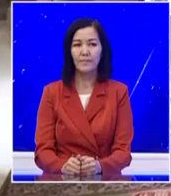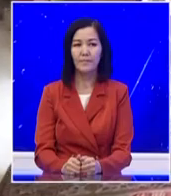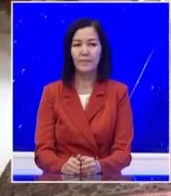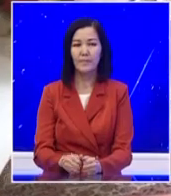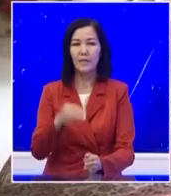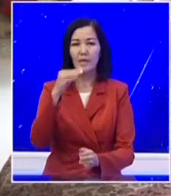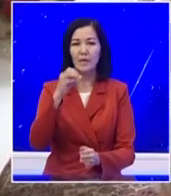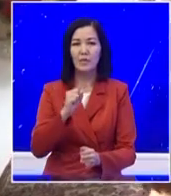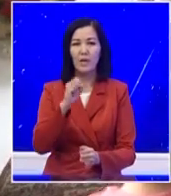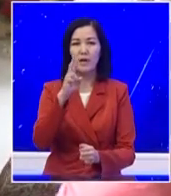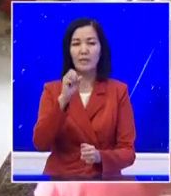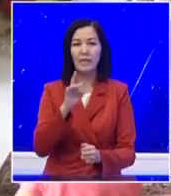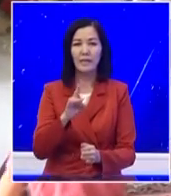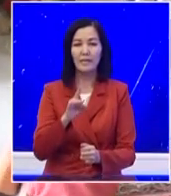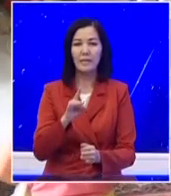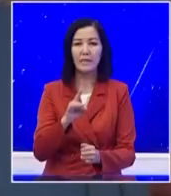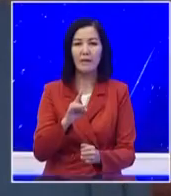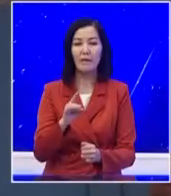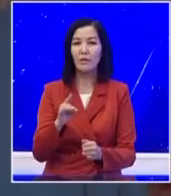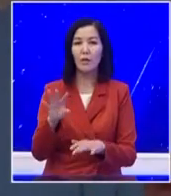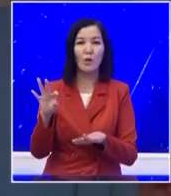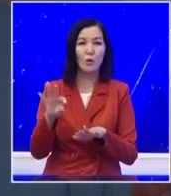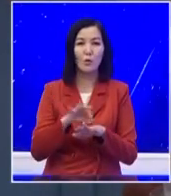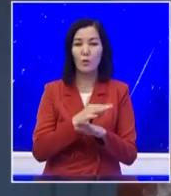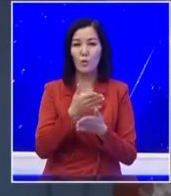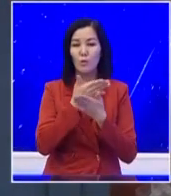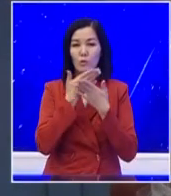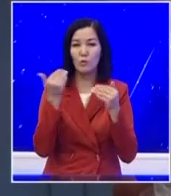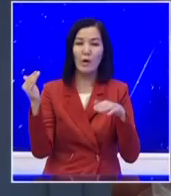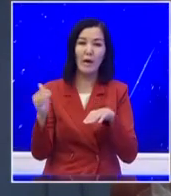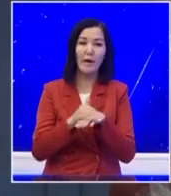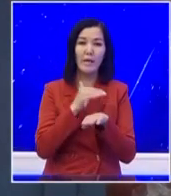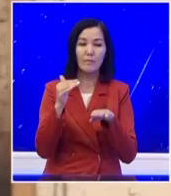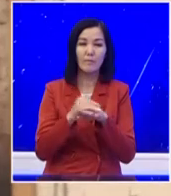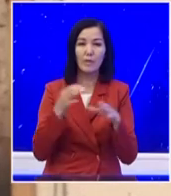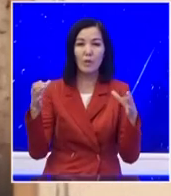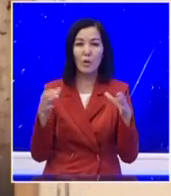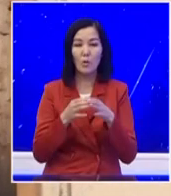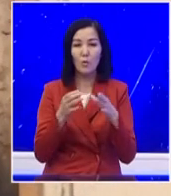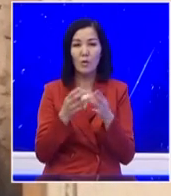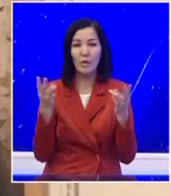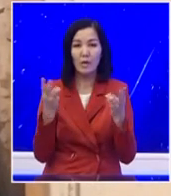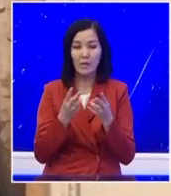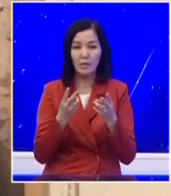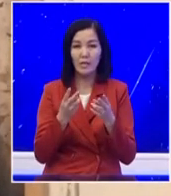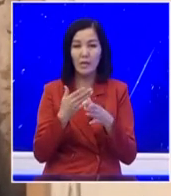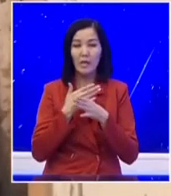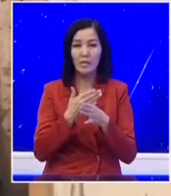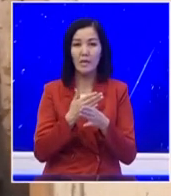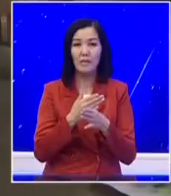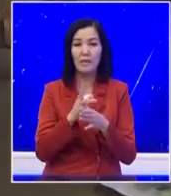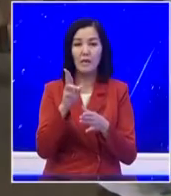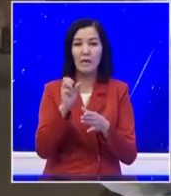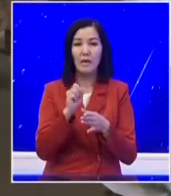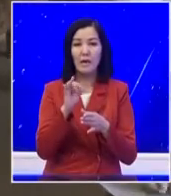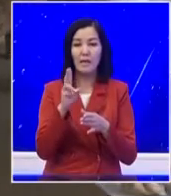Жанар Серікқұлқызының сенерде сенер ешкімі жоқ. Шын мәнде қайырымдылыққа мұқтаж. Ұзын құлақтан жағдайы қарекет қорындағыларға